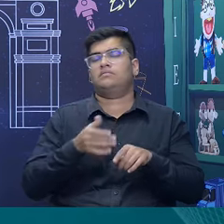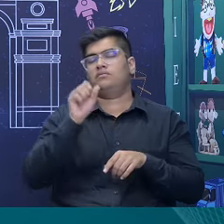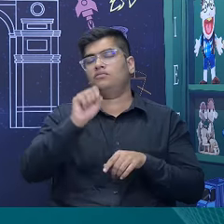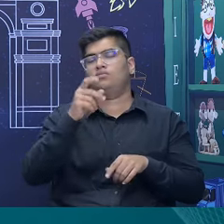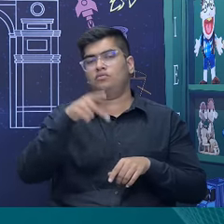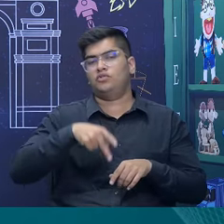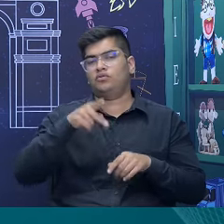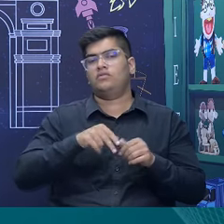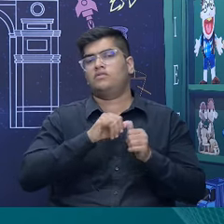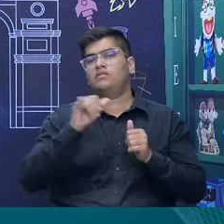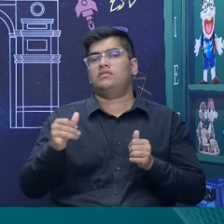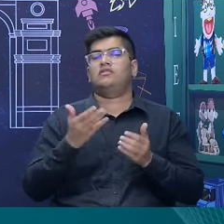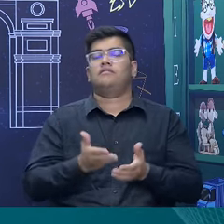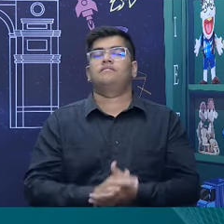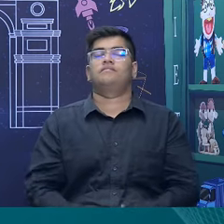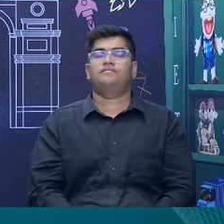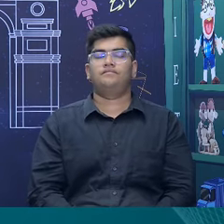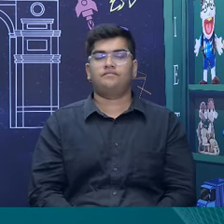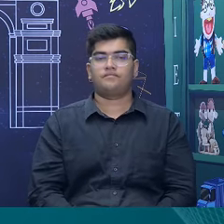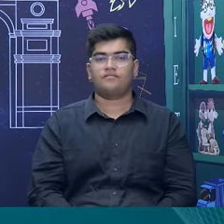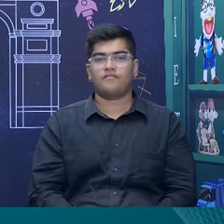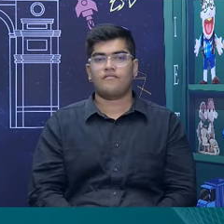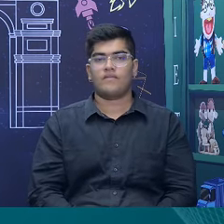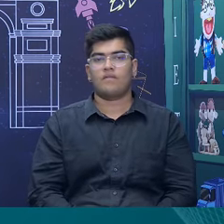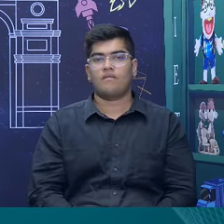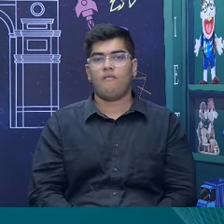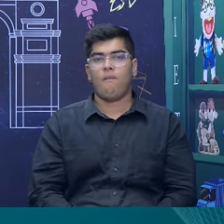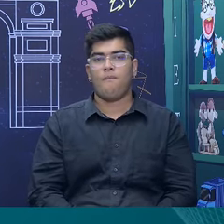कांग्रुअस एरिया के बराबर होगा क्योंकि कांग्रुअस